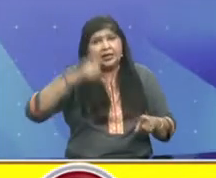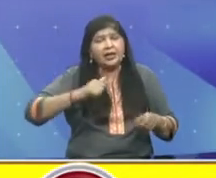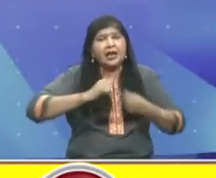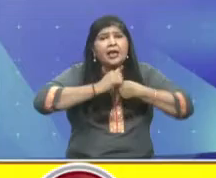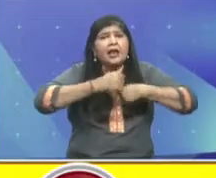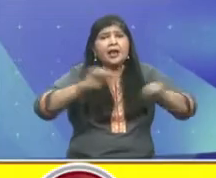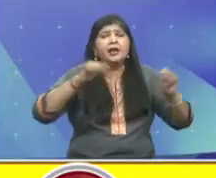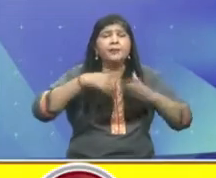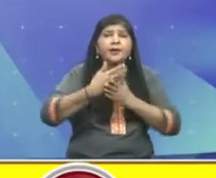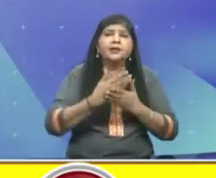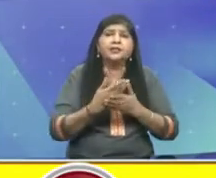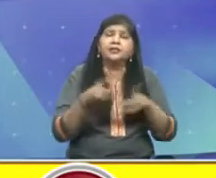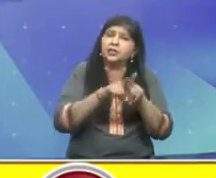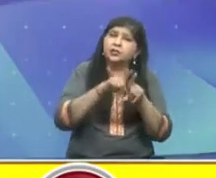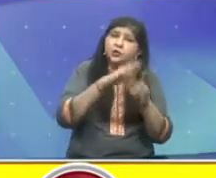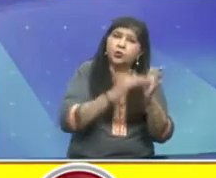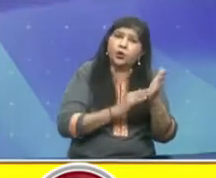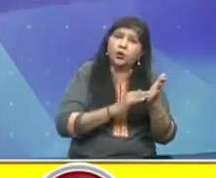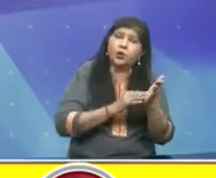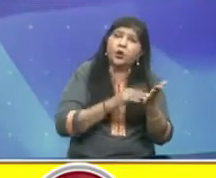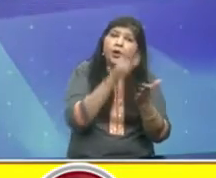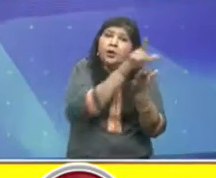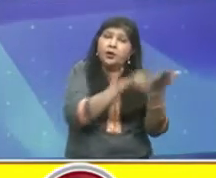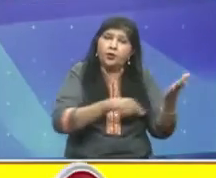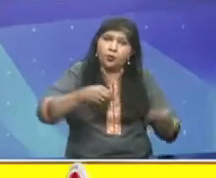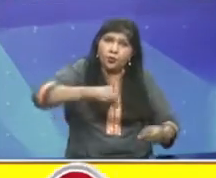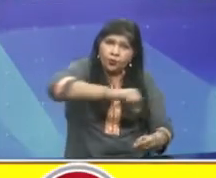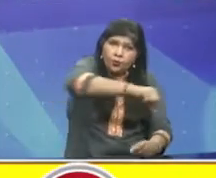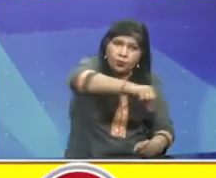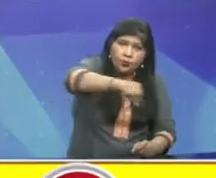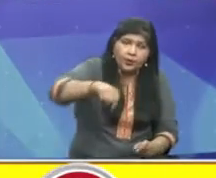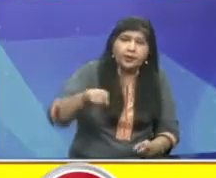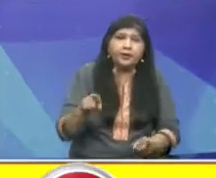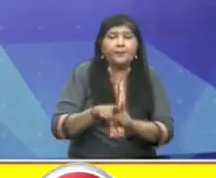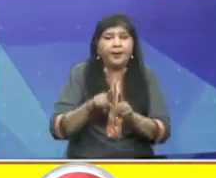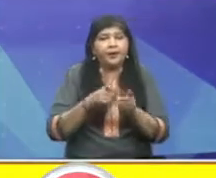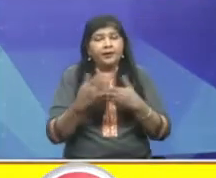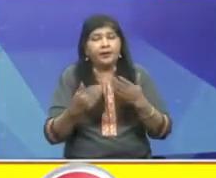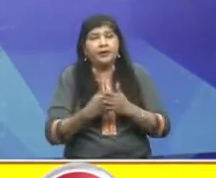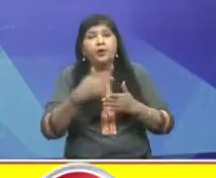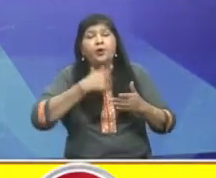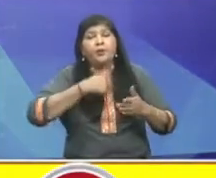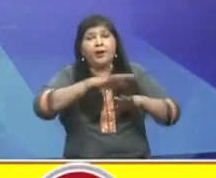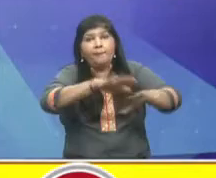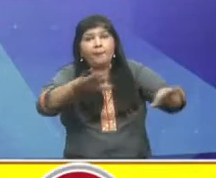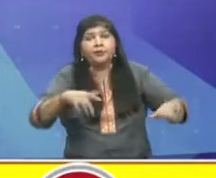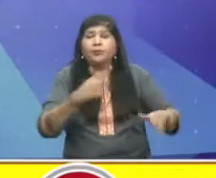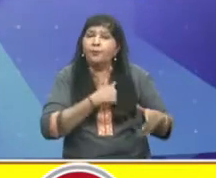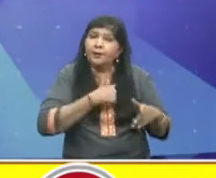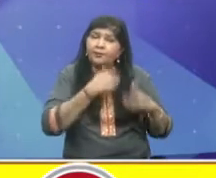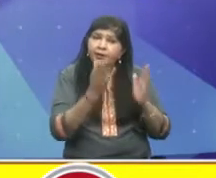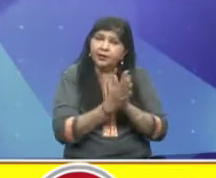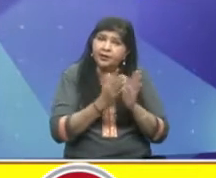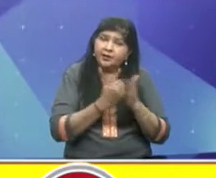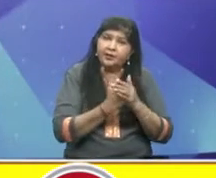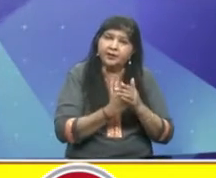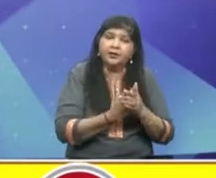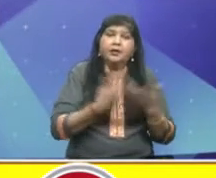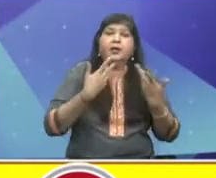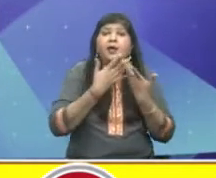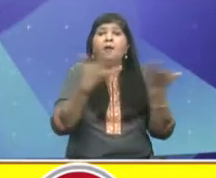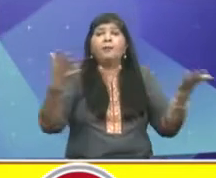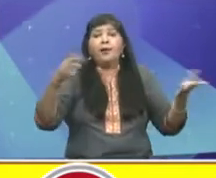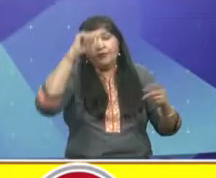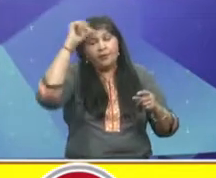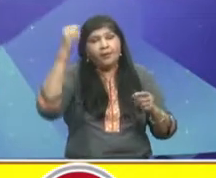के आंदोलन से जुड़ी घटनाओं की रंगोली बनाना और हमारे बच्चों के मन में भव्य भारत